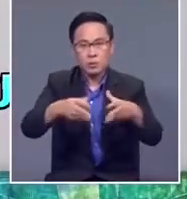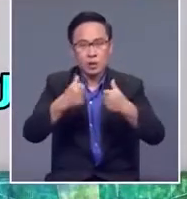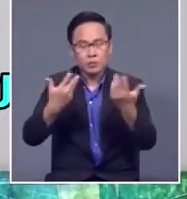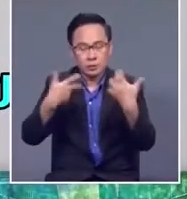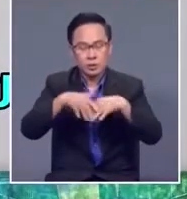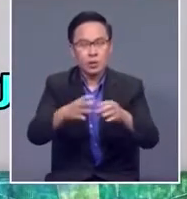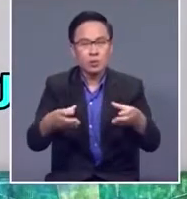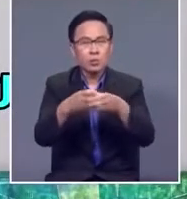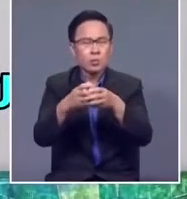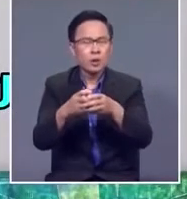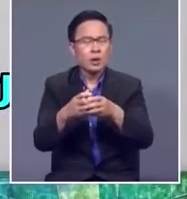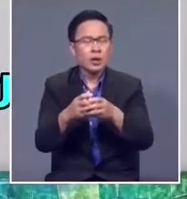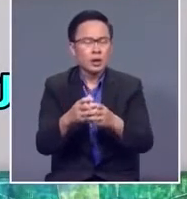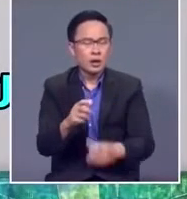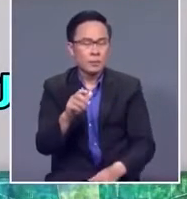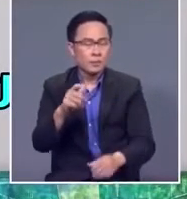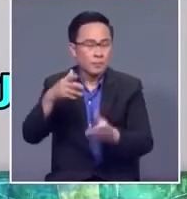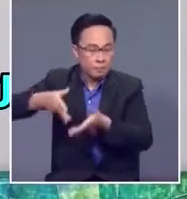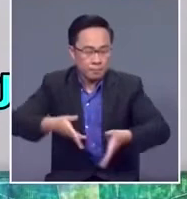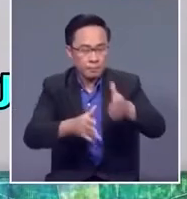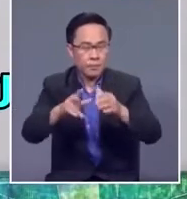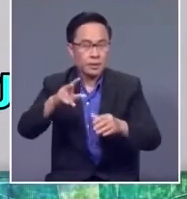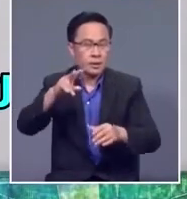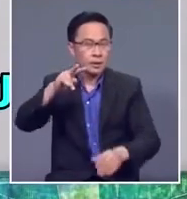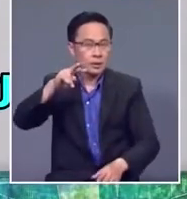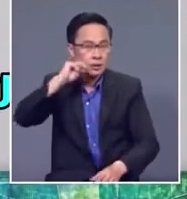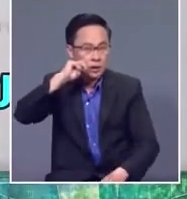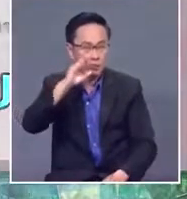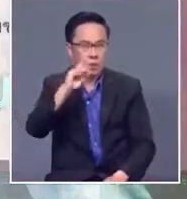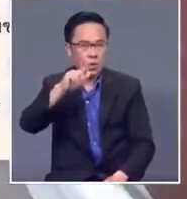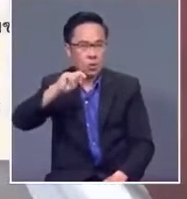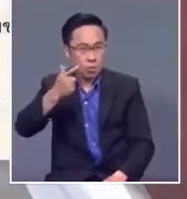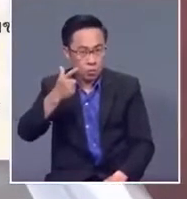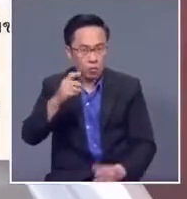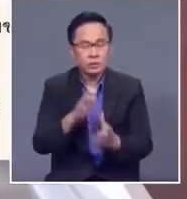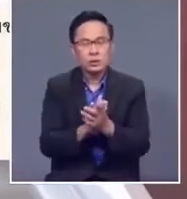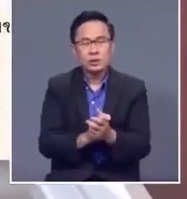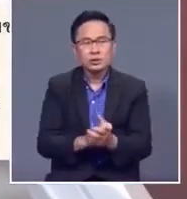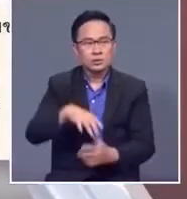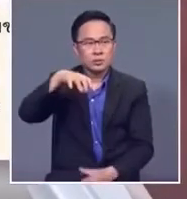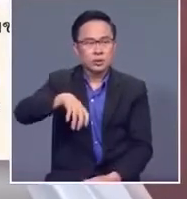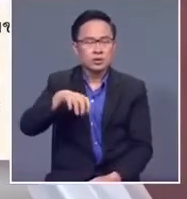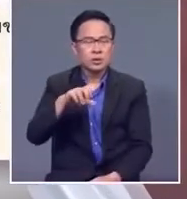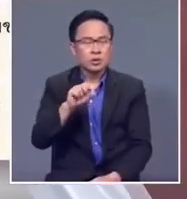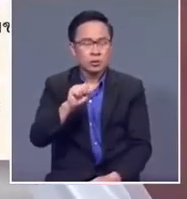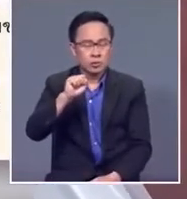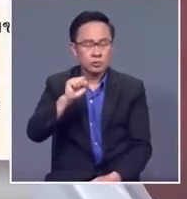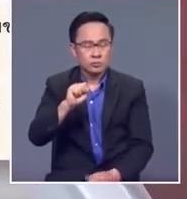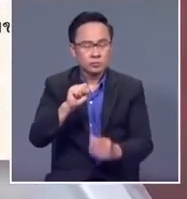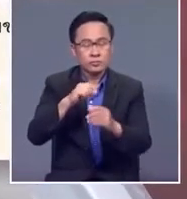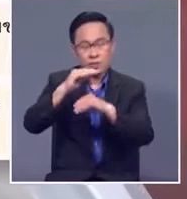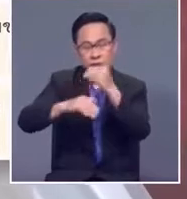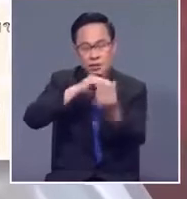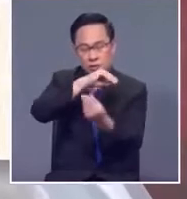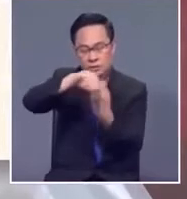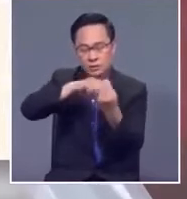ภาคลุ่มแม่น้ำโขงซึ่งสำนักงานคณะกรรมการพัฒนาการเศรษฐกิจและสังคมแห่งชาติจึงมีทิศทางในการพัฒนาภาคเหนือที่สำคัญ5ด้านประ